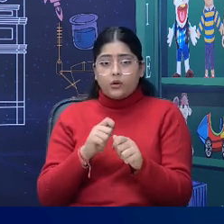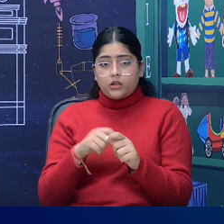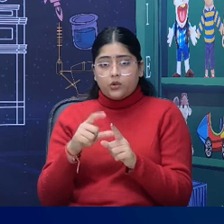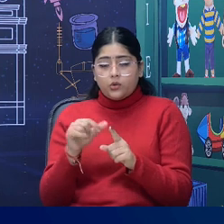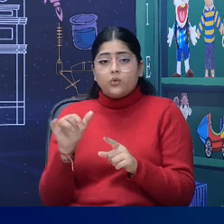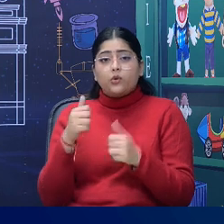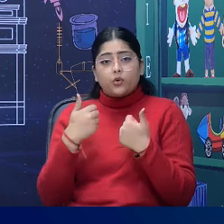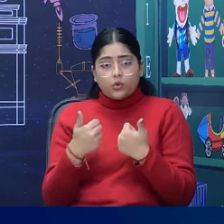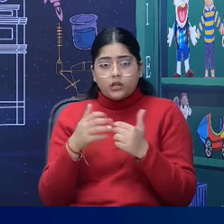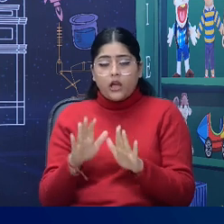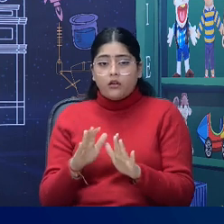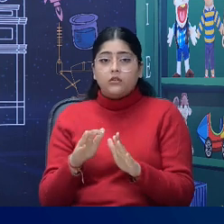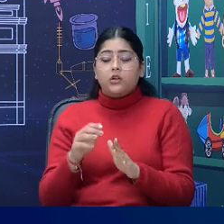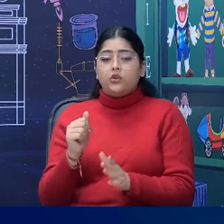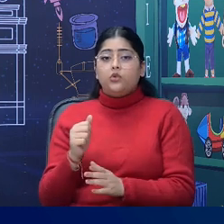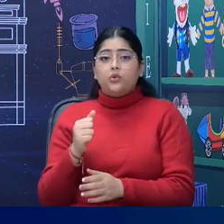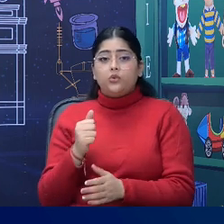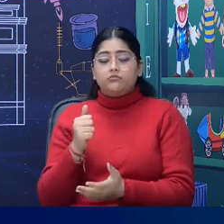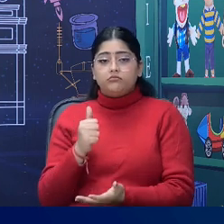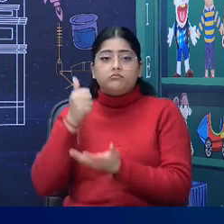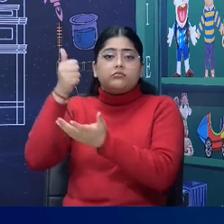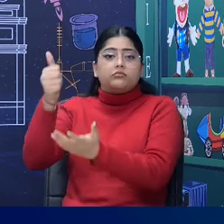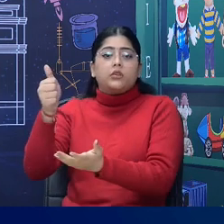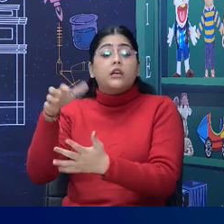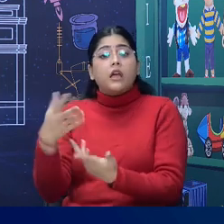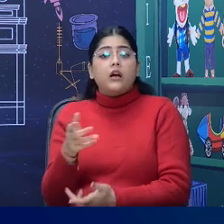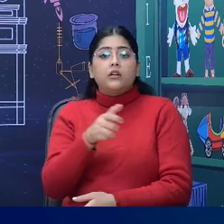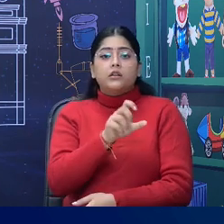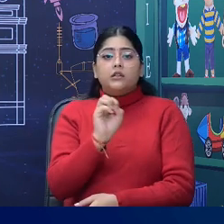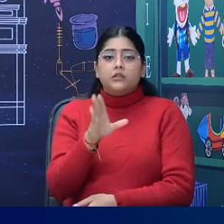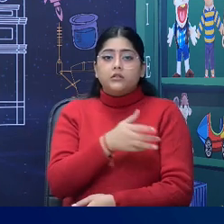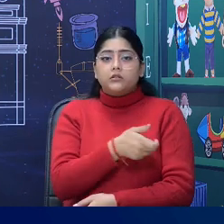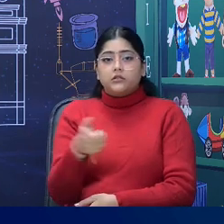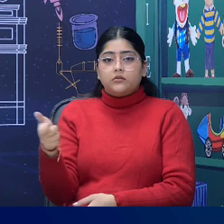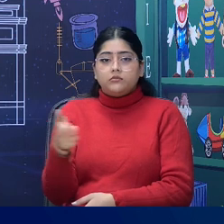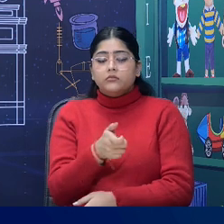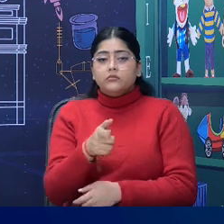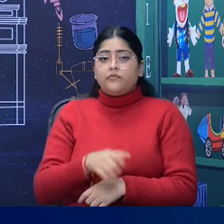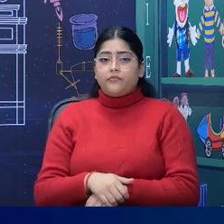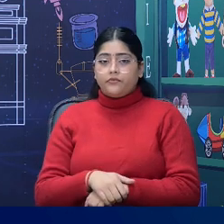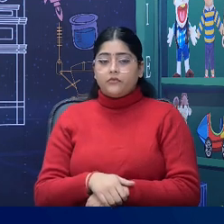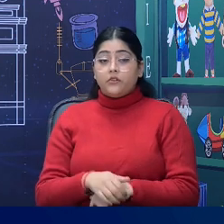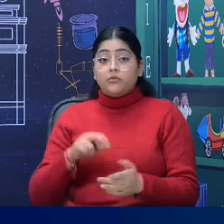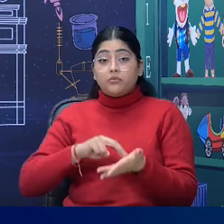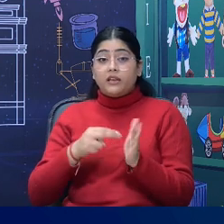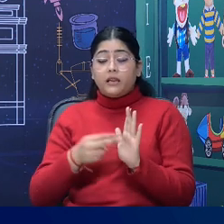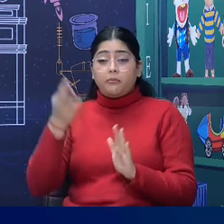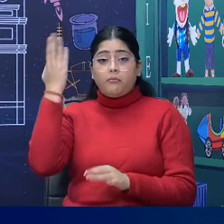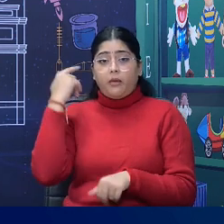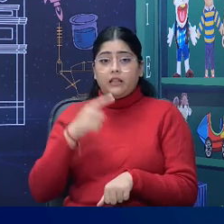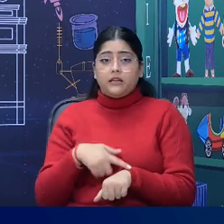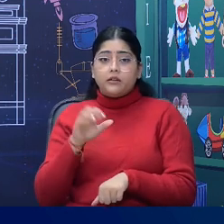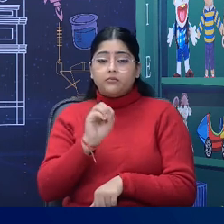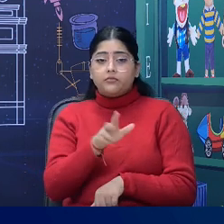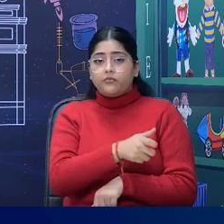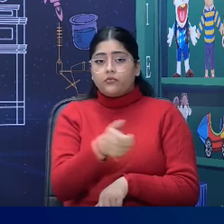रोजमर्रा के जीवन पर आधारित था इसीलिए शायद व्यंग का ने भी उसको लिया है टॉर्च एक प्रतीक के तौर पर इस्तेमाल किया है क्योंकि